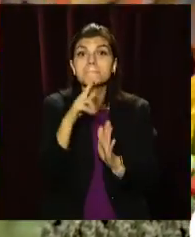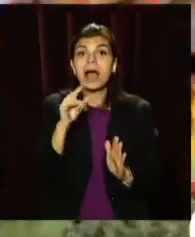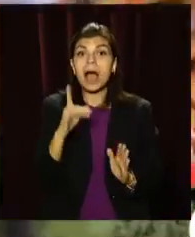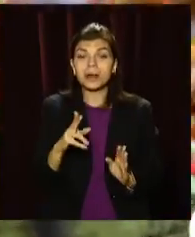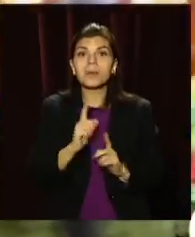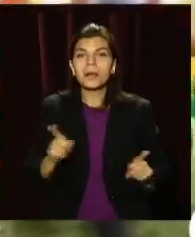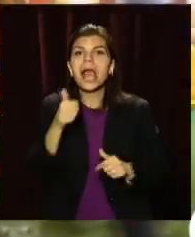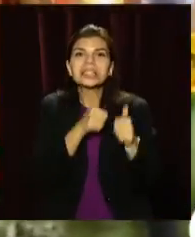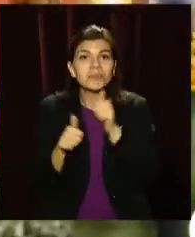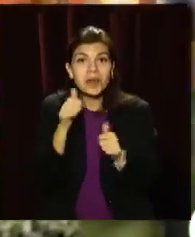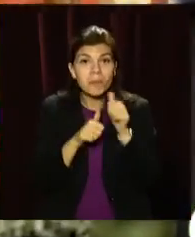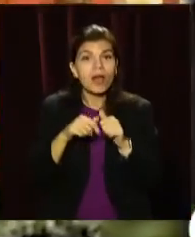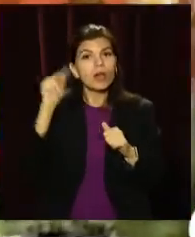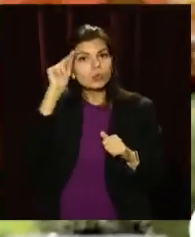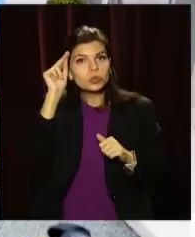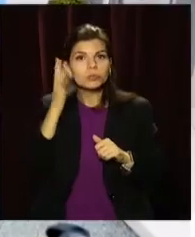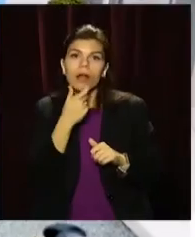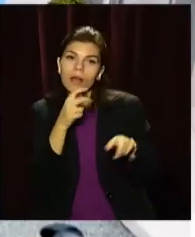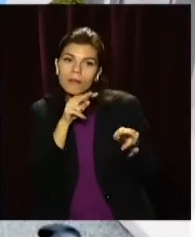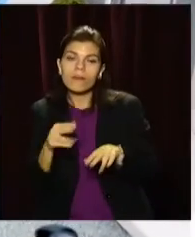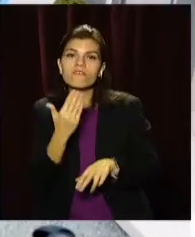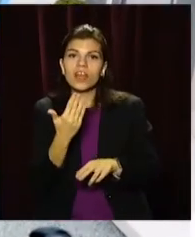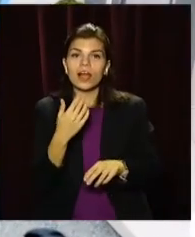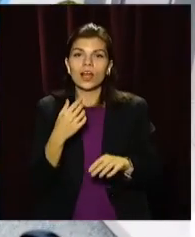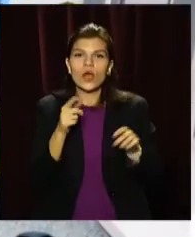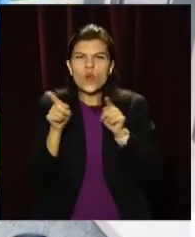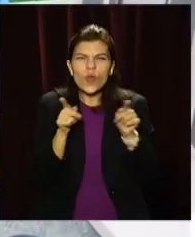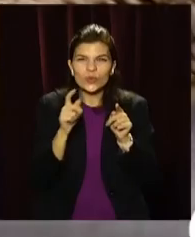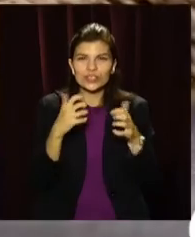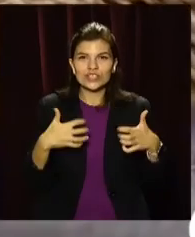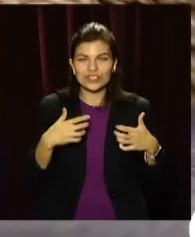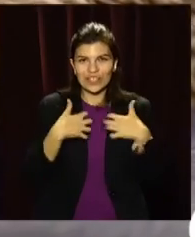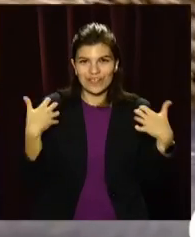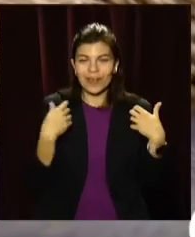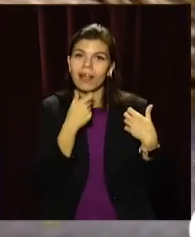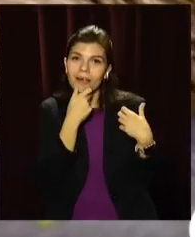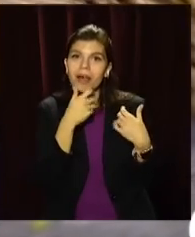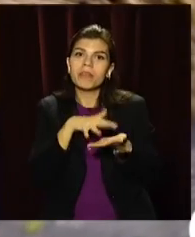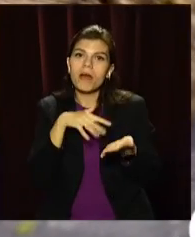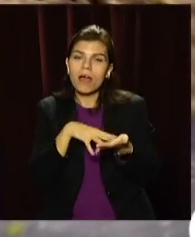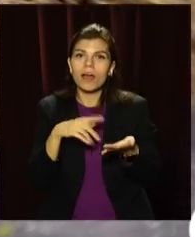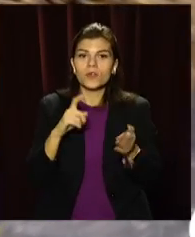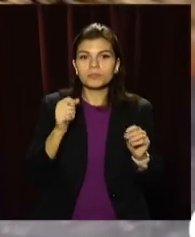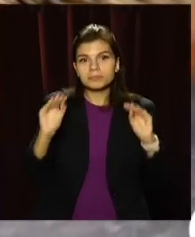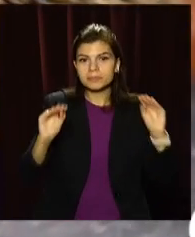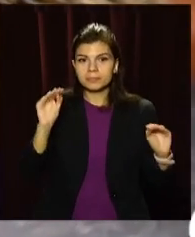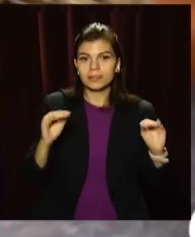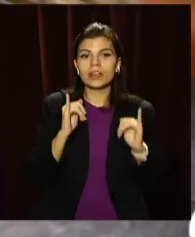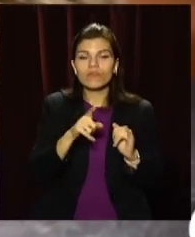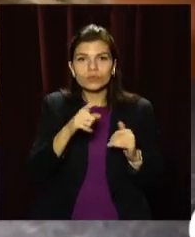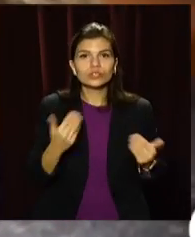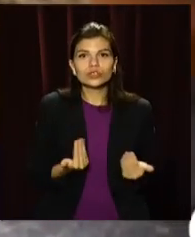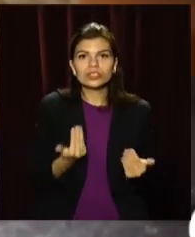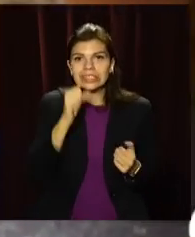експериментальним проєктом. Фахівці вивчатимуть поведінку колючих жителів, щоб у подальшому облаштувати подібні місця для